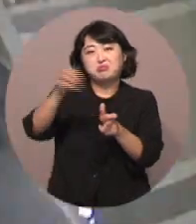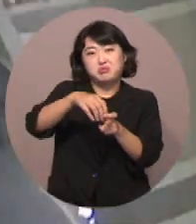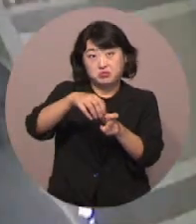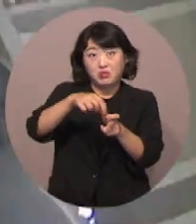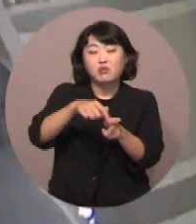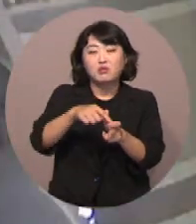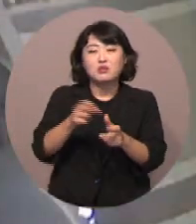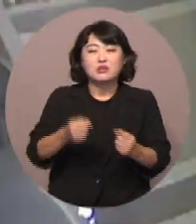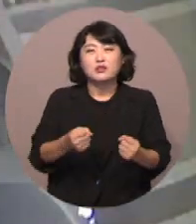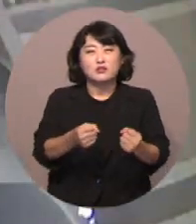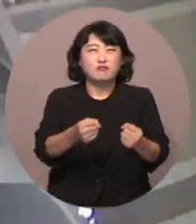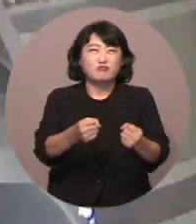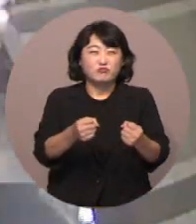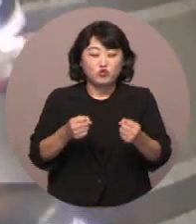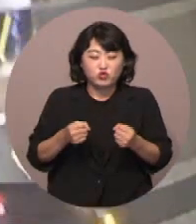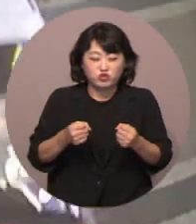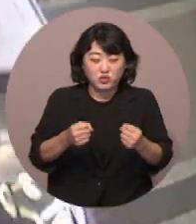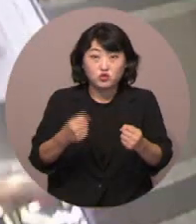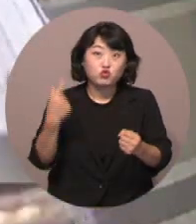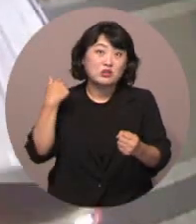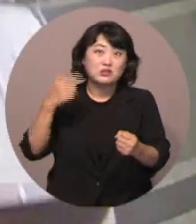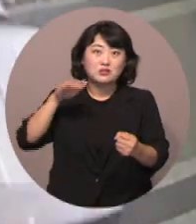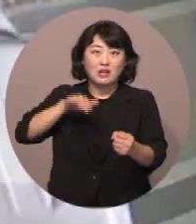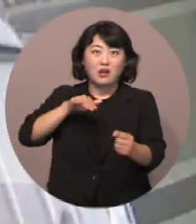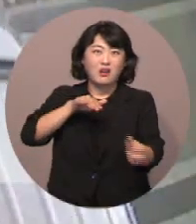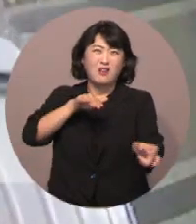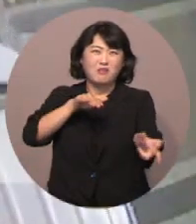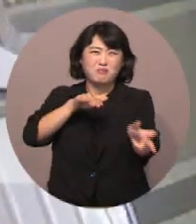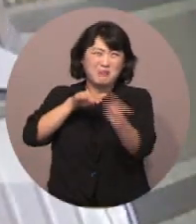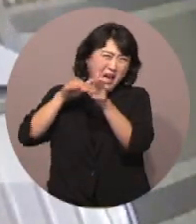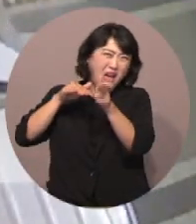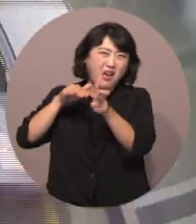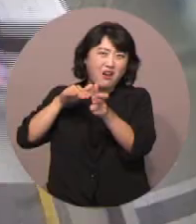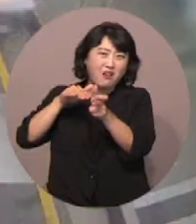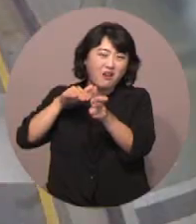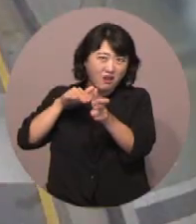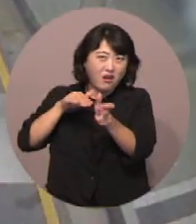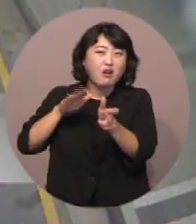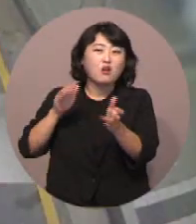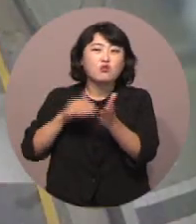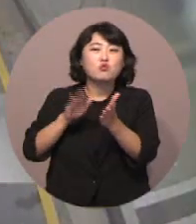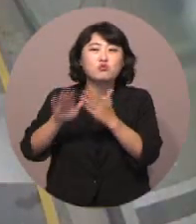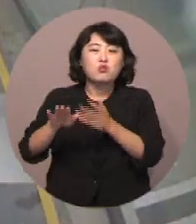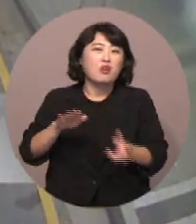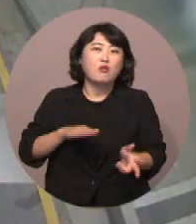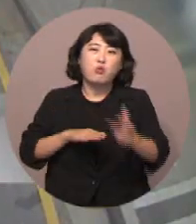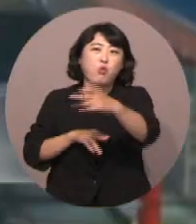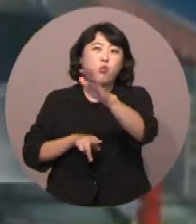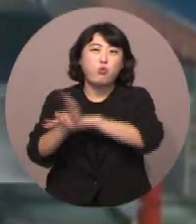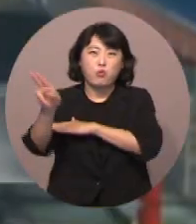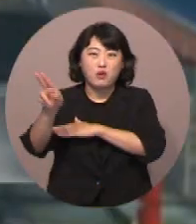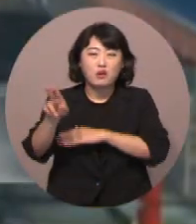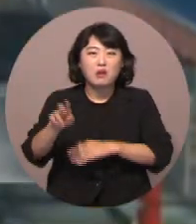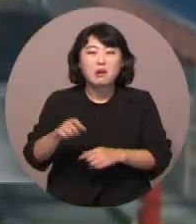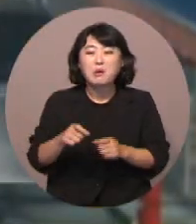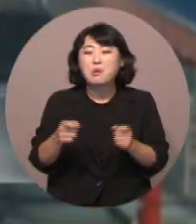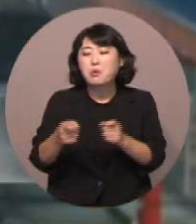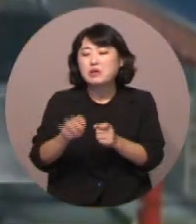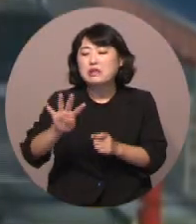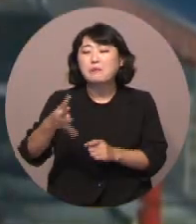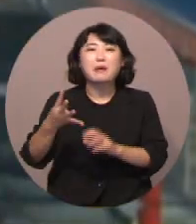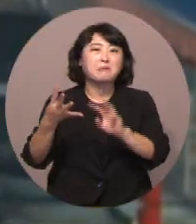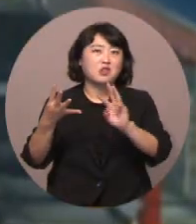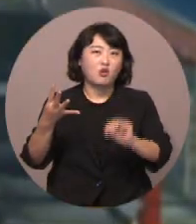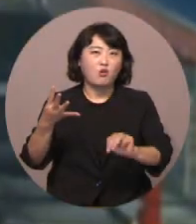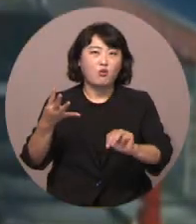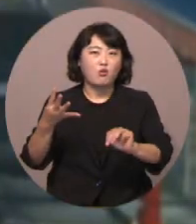다시 운전대를 잡은 남성은 뒤에 세워진 승용차를 강하게 들이받은 뒤 속도를 올려 달아나고 약 400m 떨어진